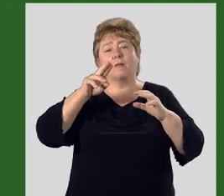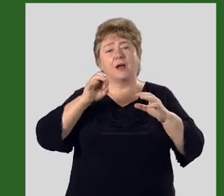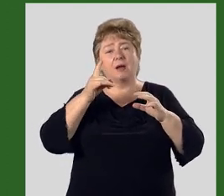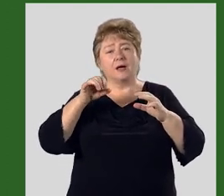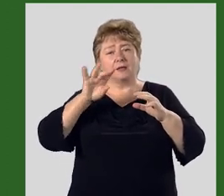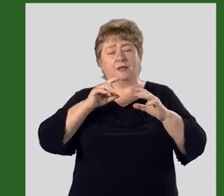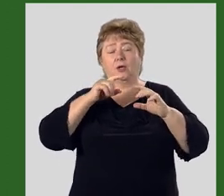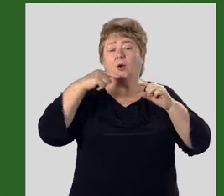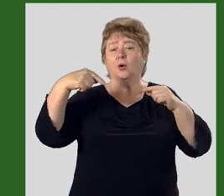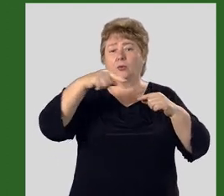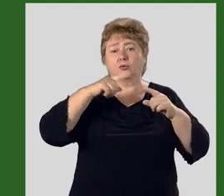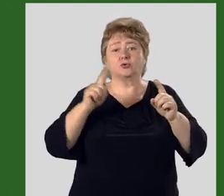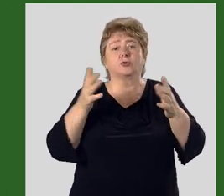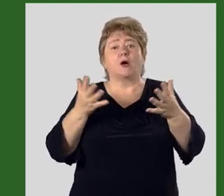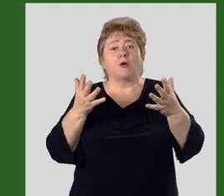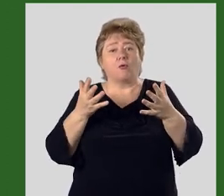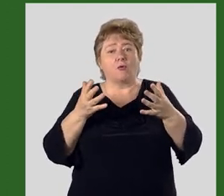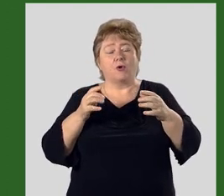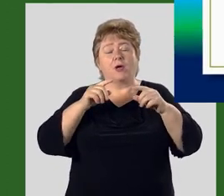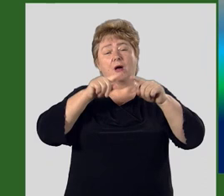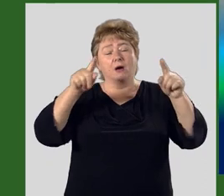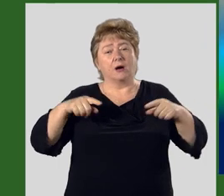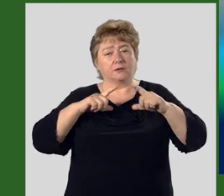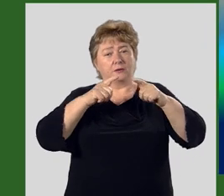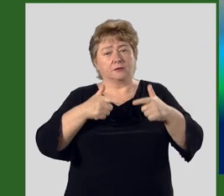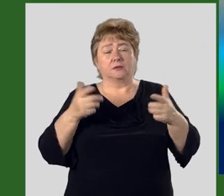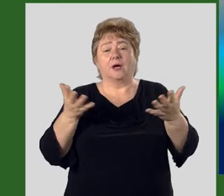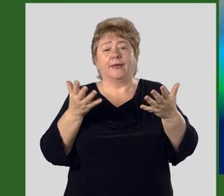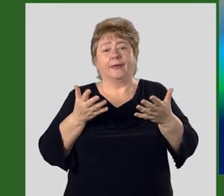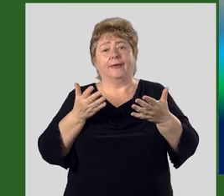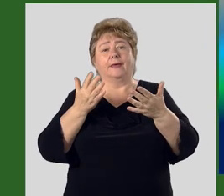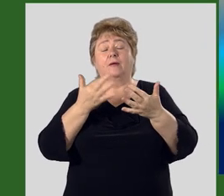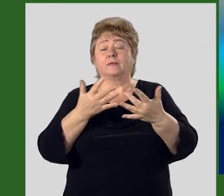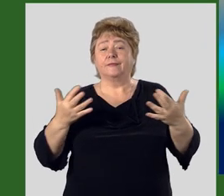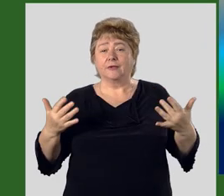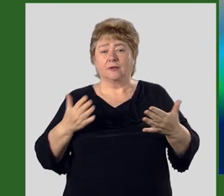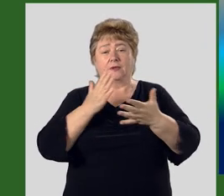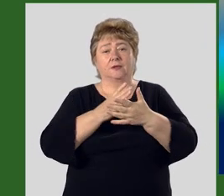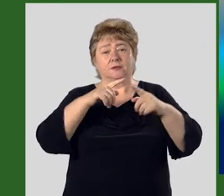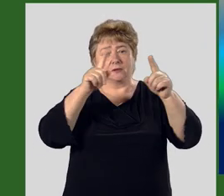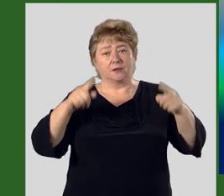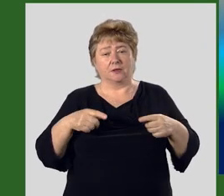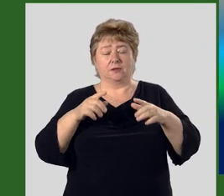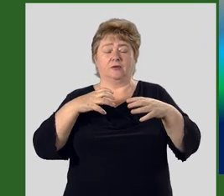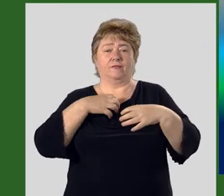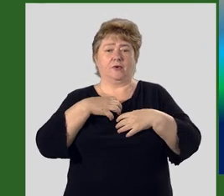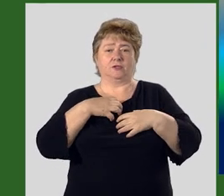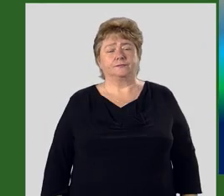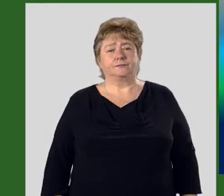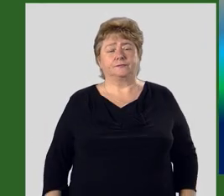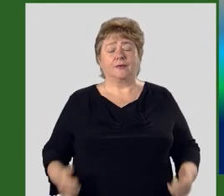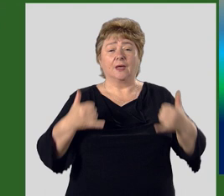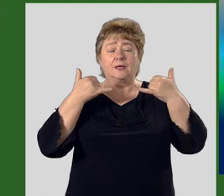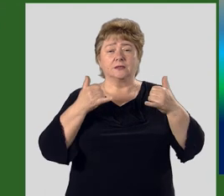круги. Узнаем, что такое географическая карта, какие существуют виды карт и их значения.